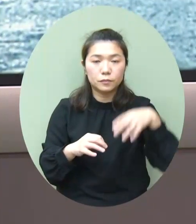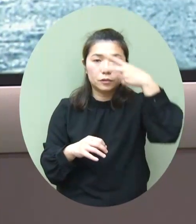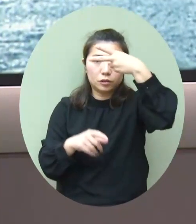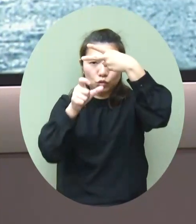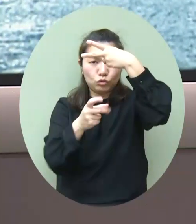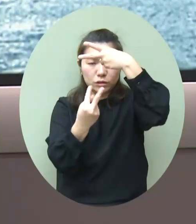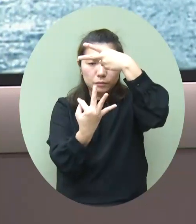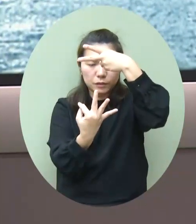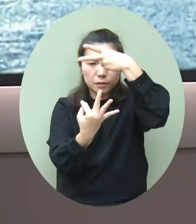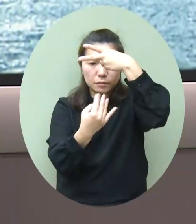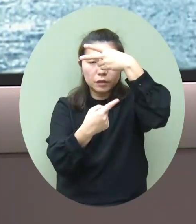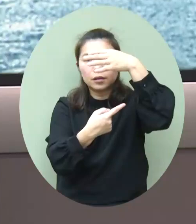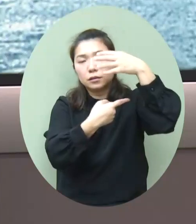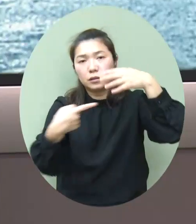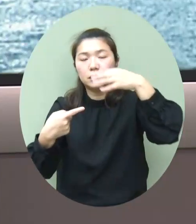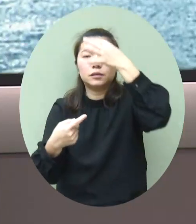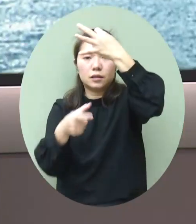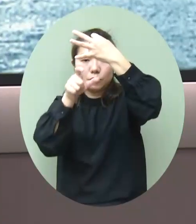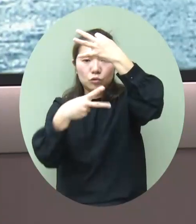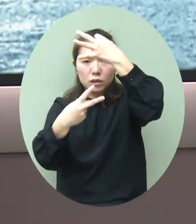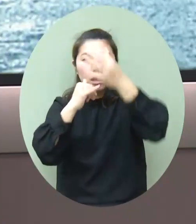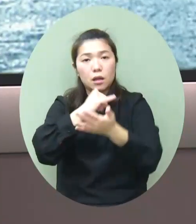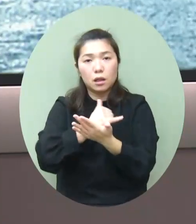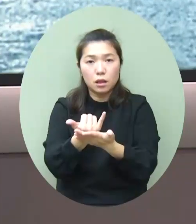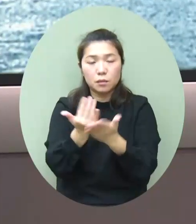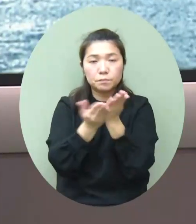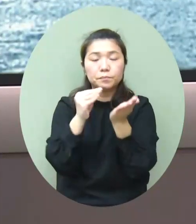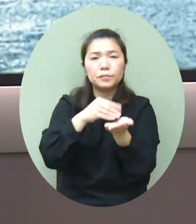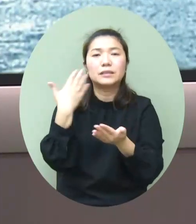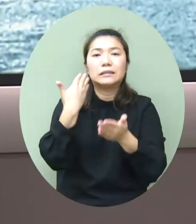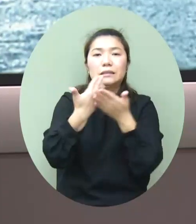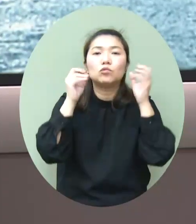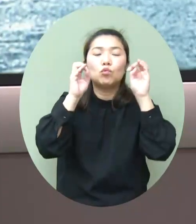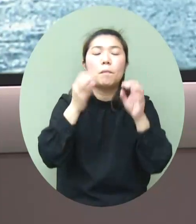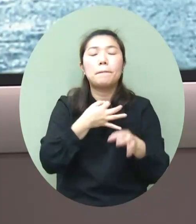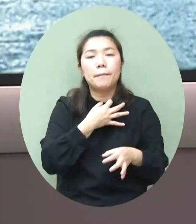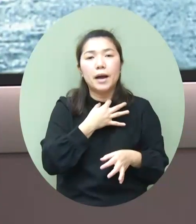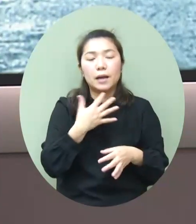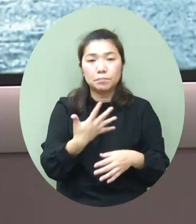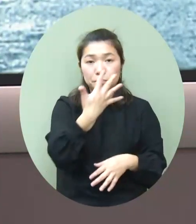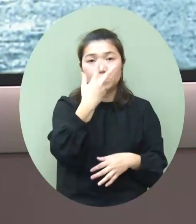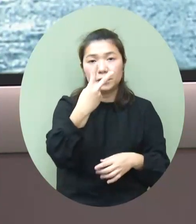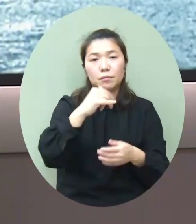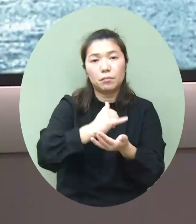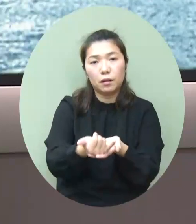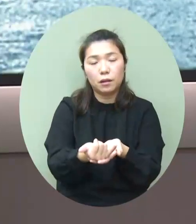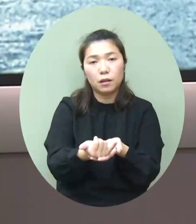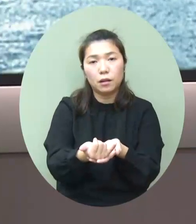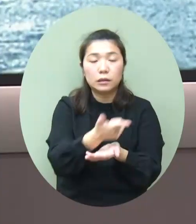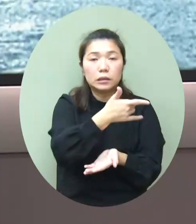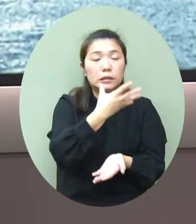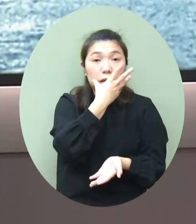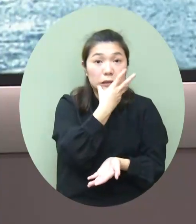2月23号到3月2号中间延后公布的52例死亡个案，最年轻的